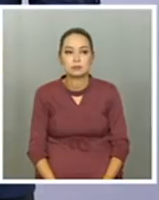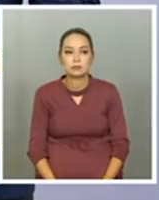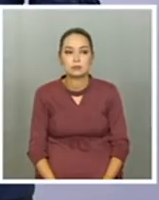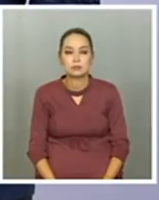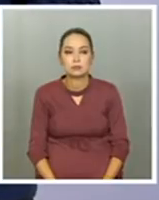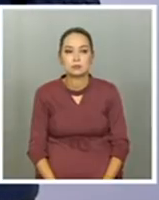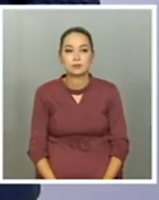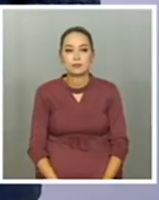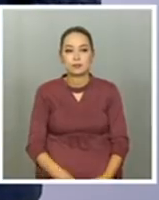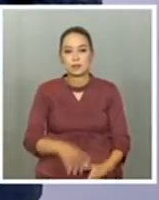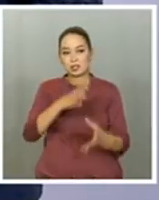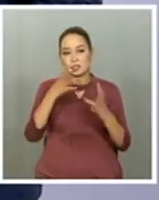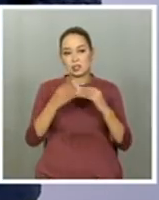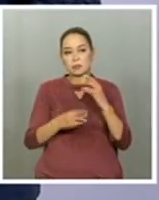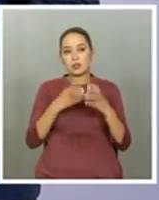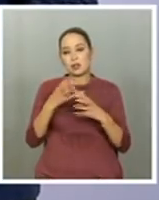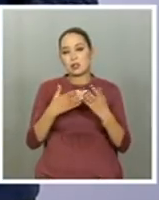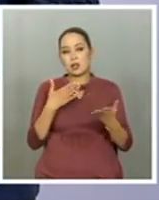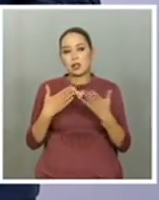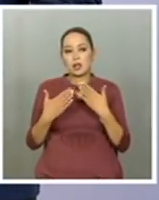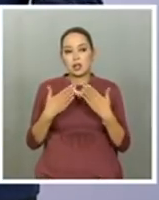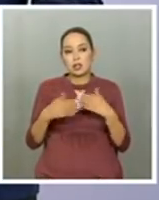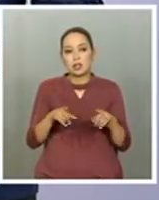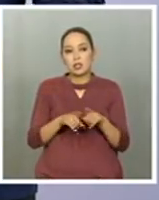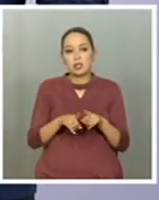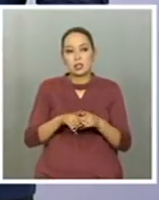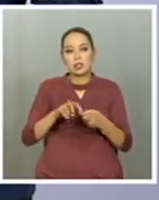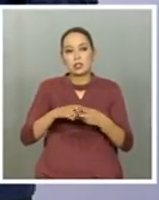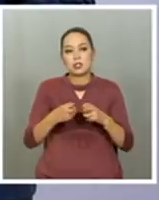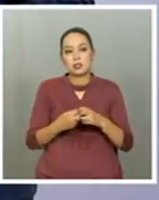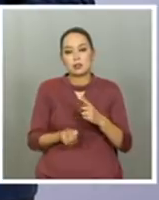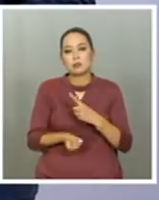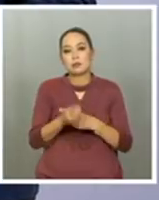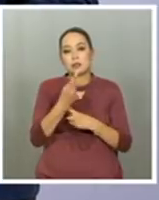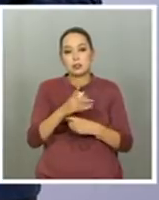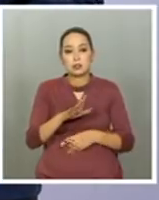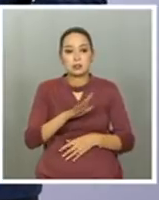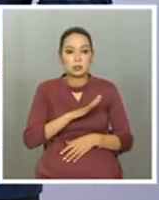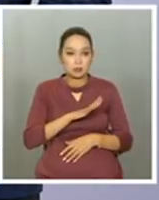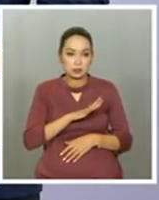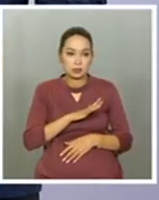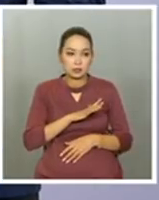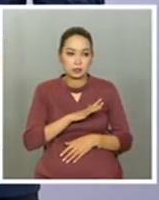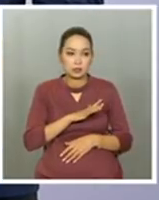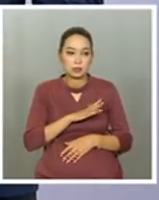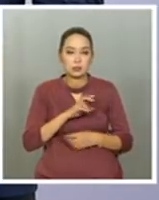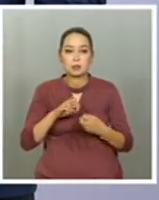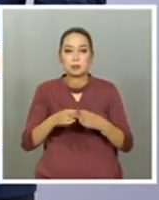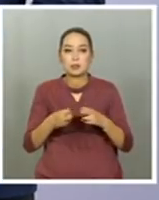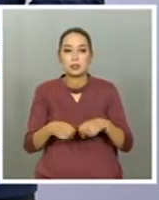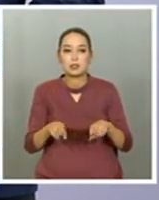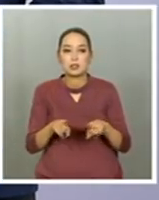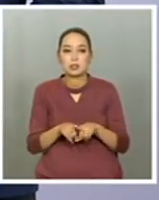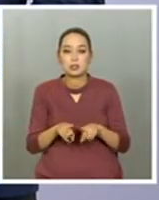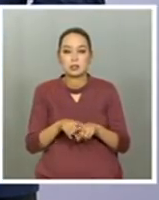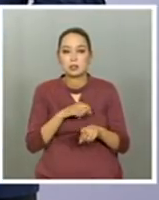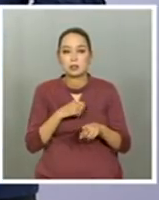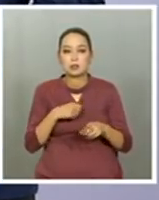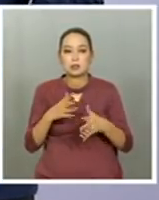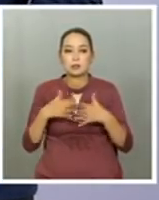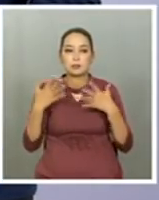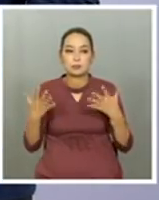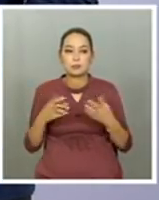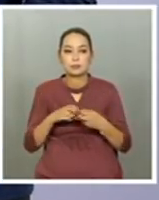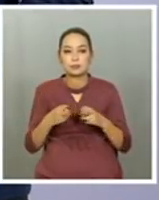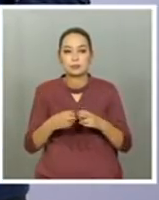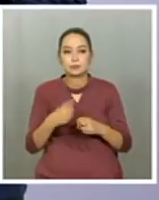Жалпы халықаралық қатынастарға шиеленістер жиі туындап отырды. Мәселен, осы уақыттағы ең үлкен мәселелердің бірі